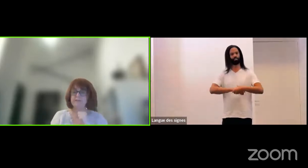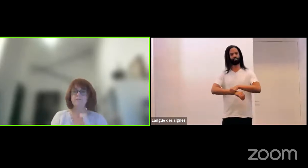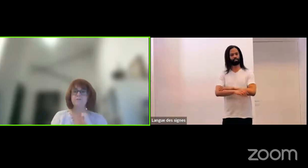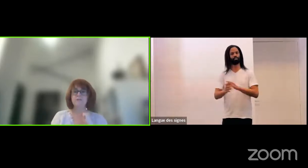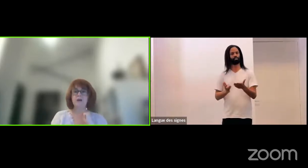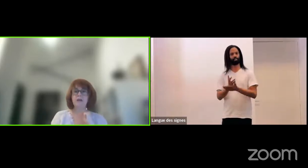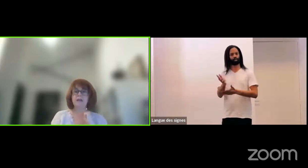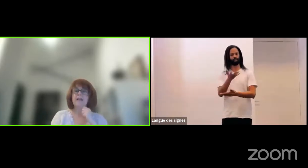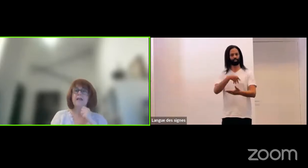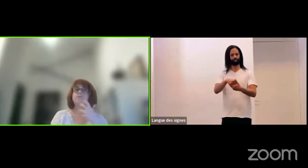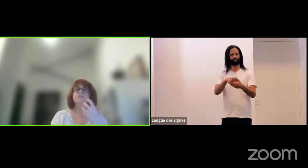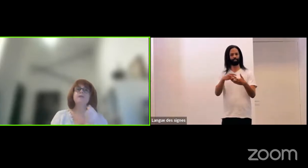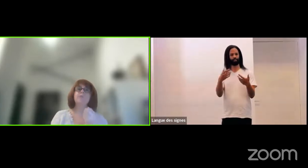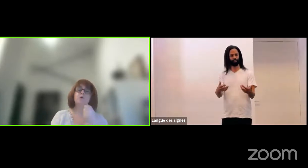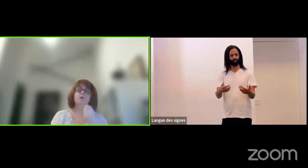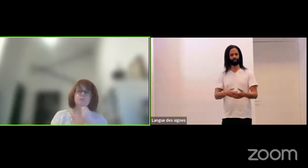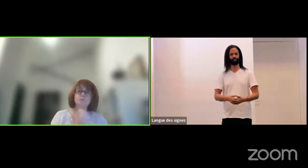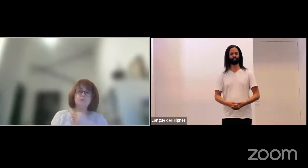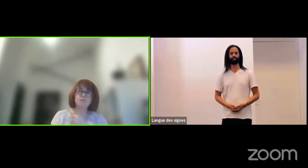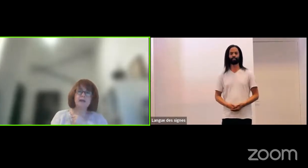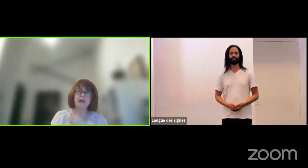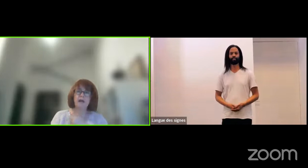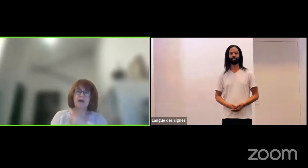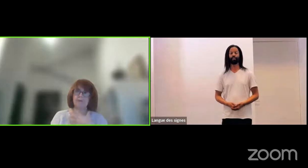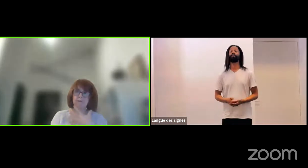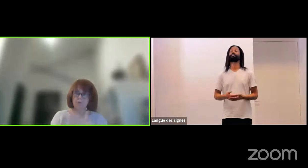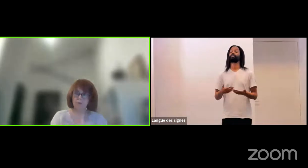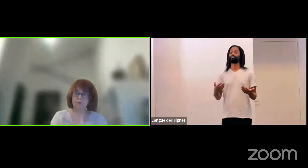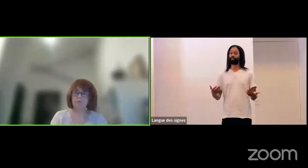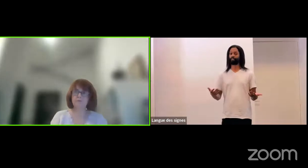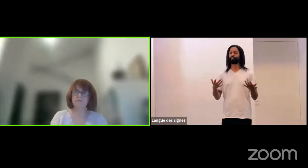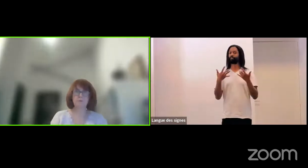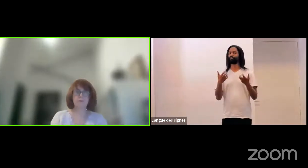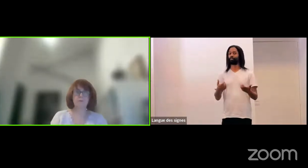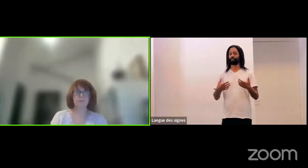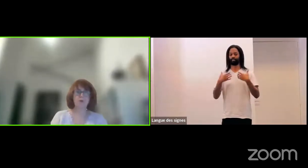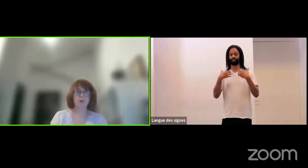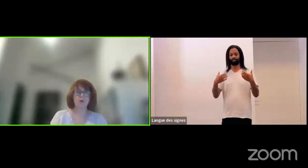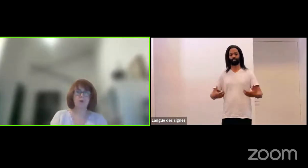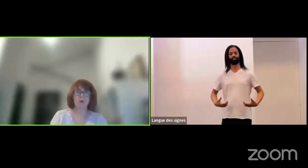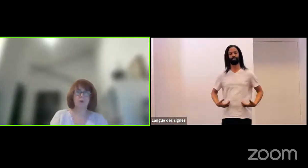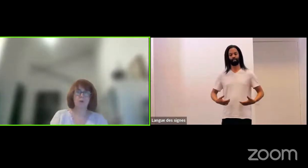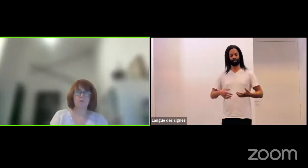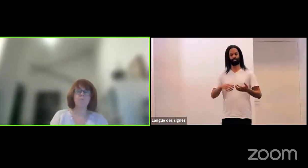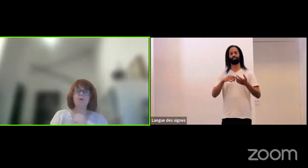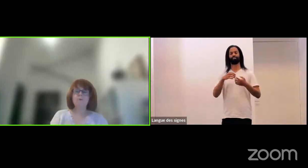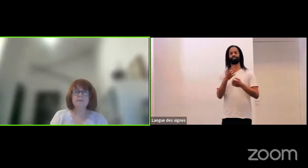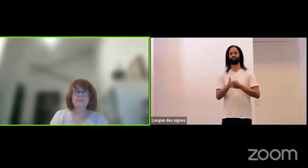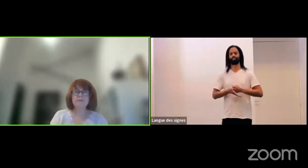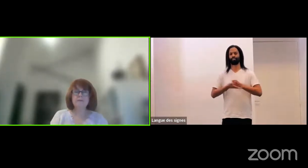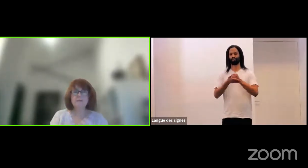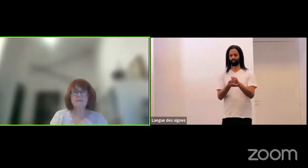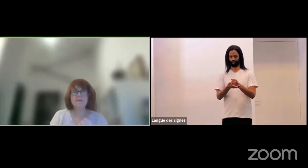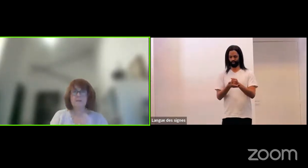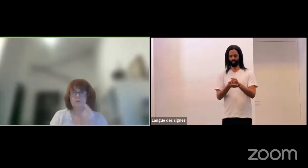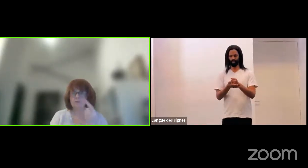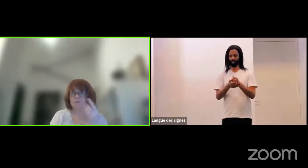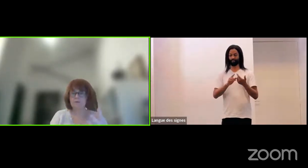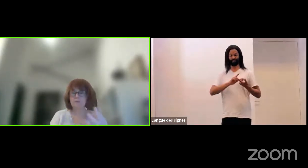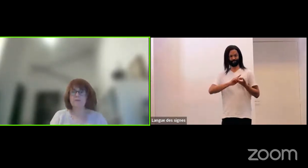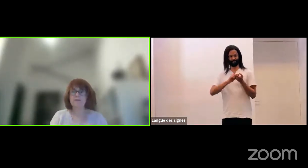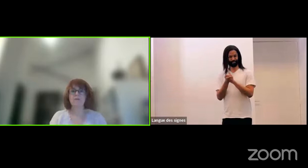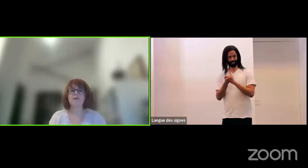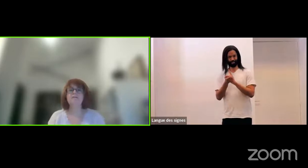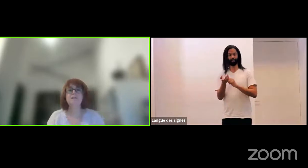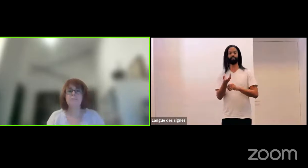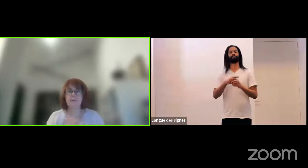liens existent déjà, et devenir membre soutien avec une représentation. De pouvoir bénéficier du